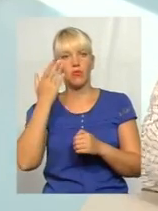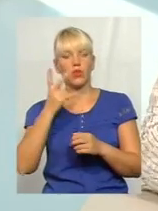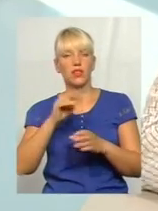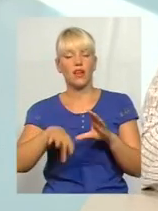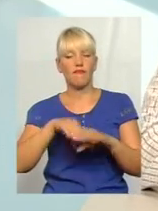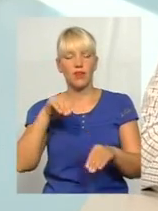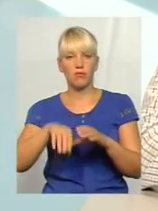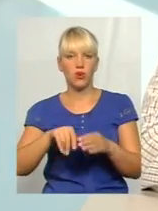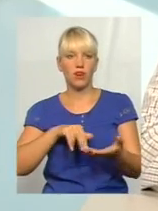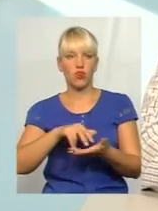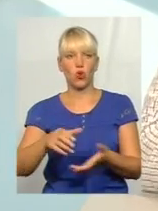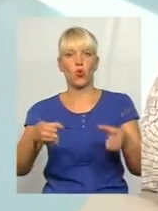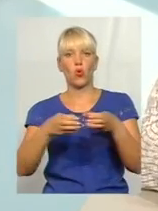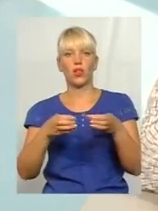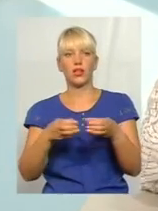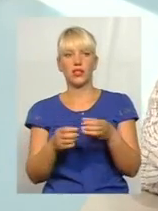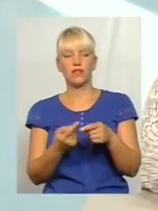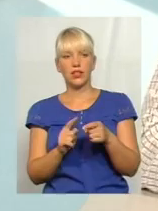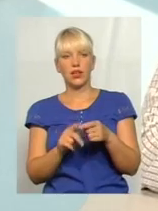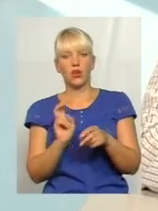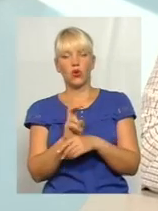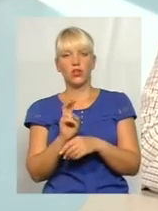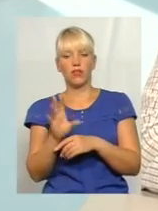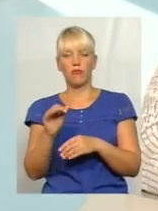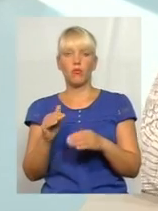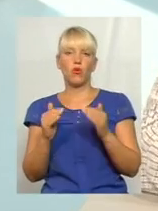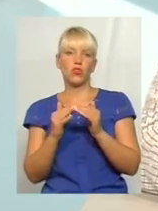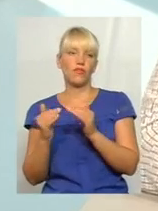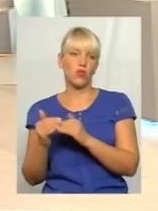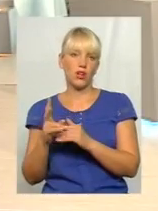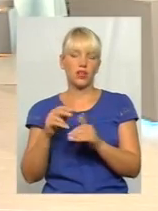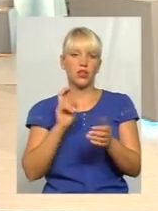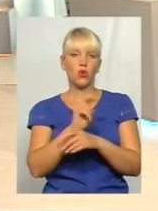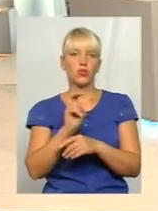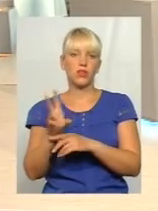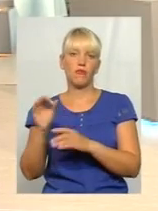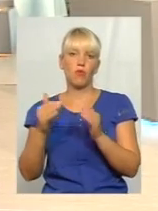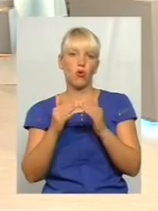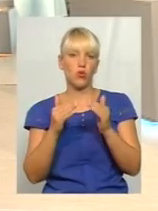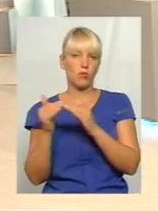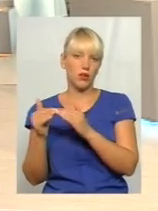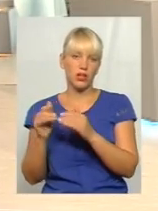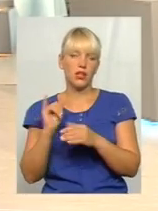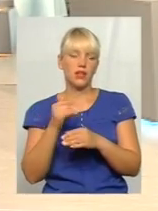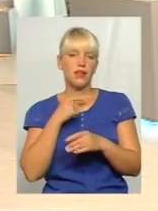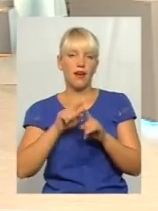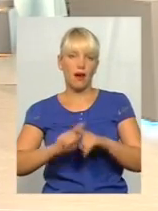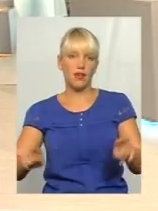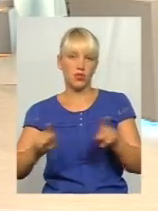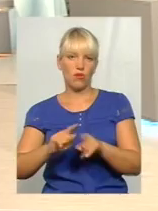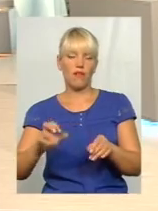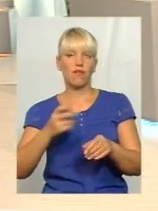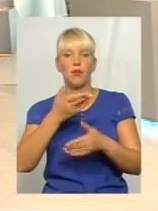виборах виходив колектив цей самей і ходив по дворах агітував Тобто ми бачимо що насправді е